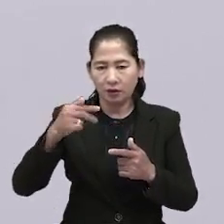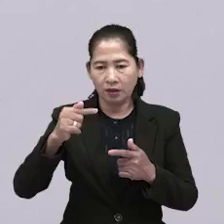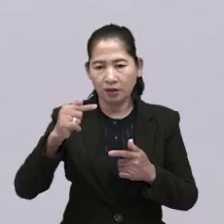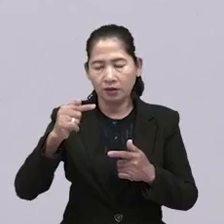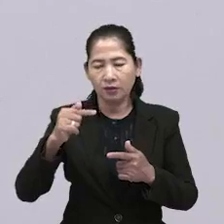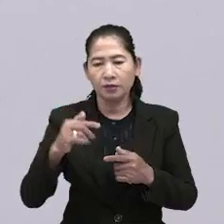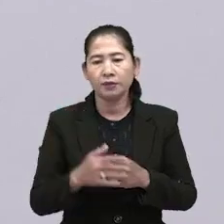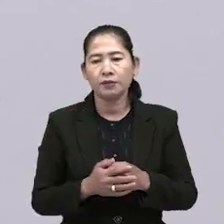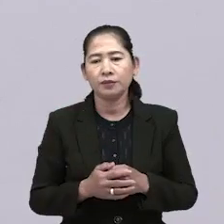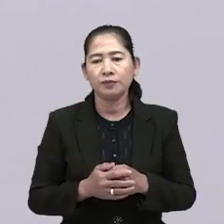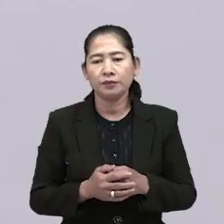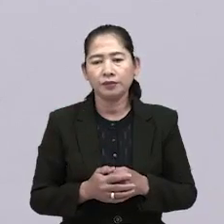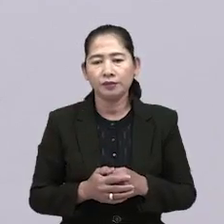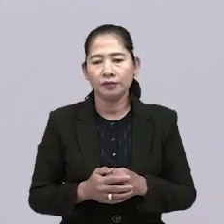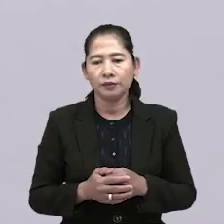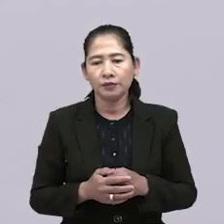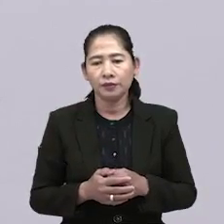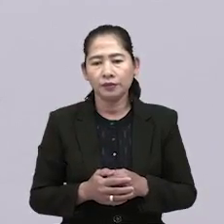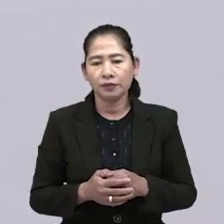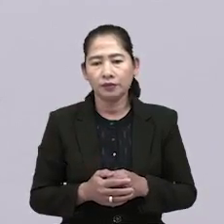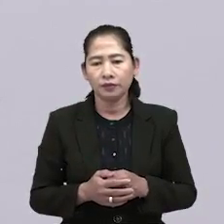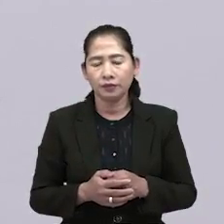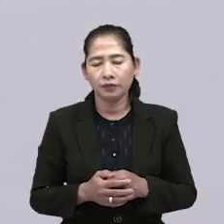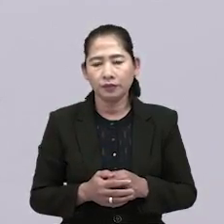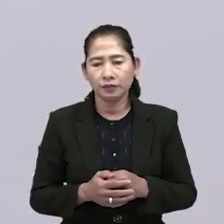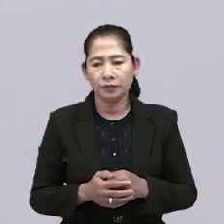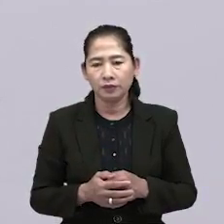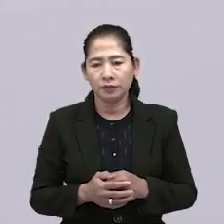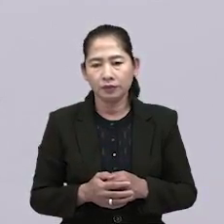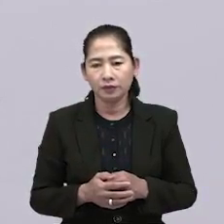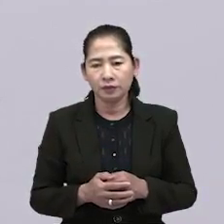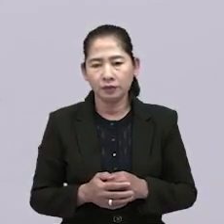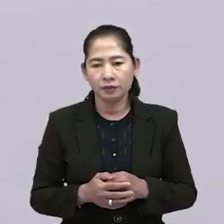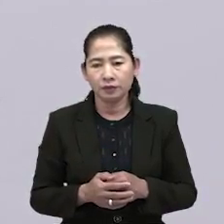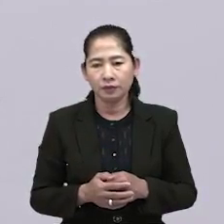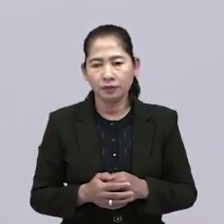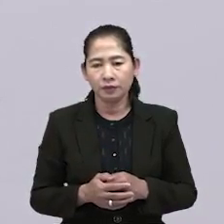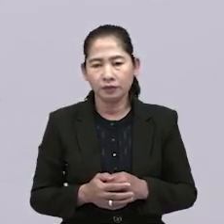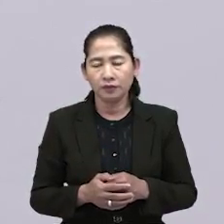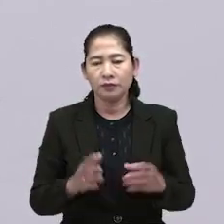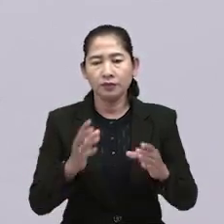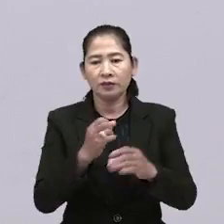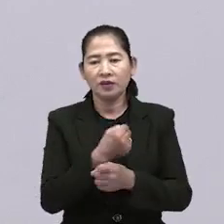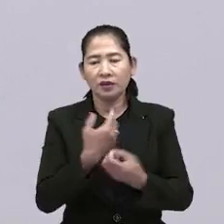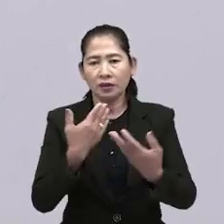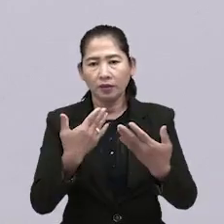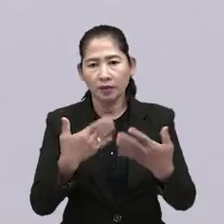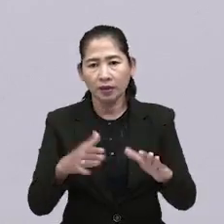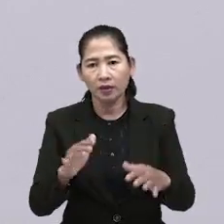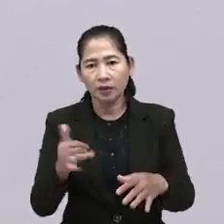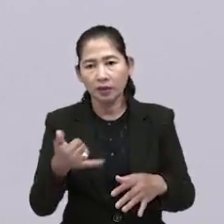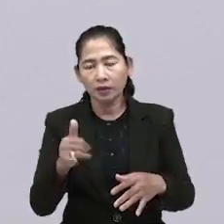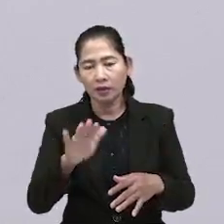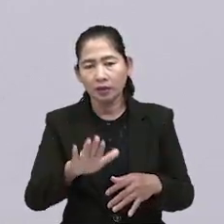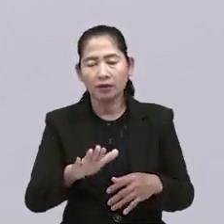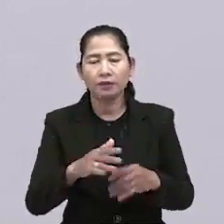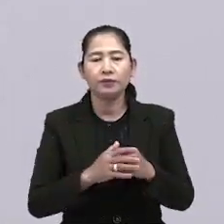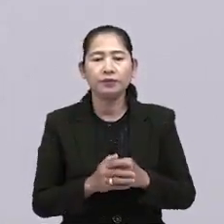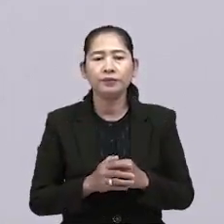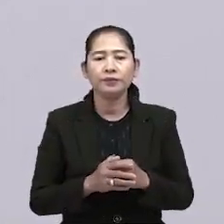ម្ចាស់ចាំណាកូន